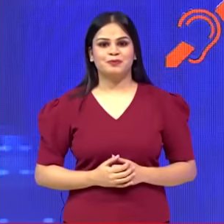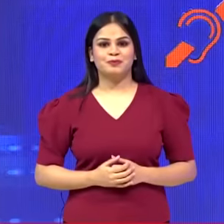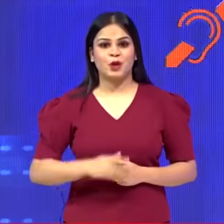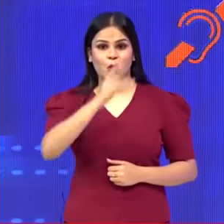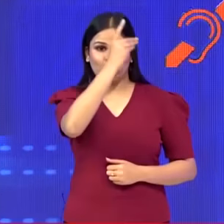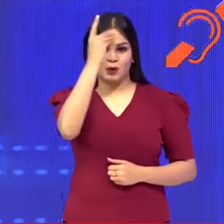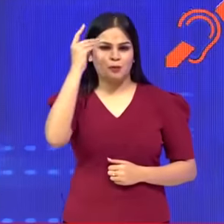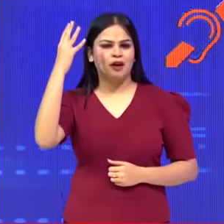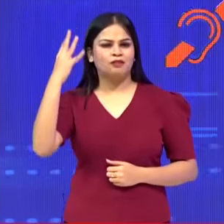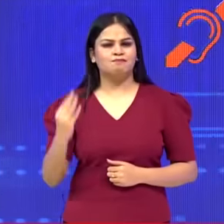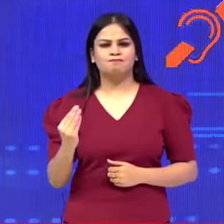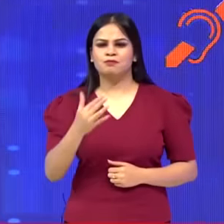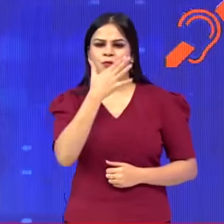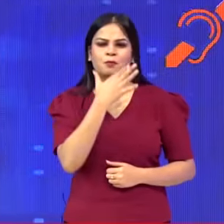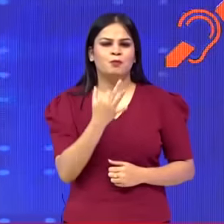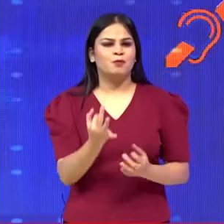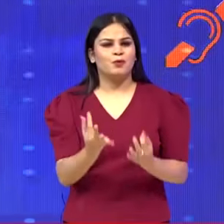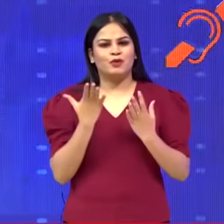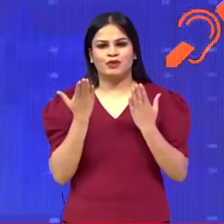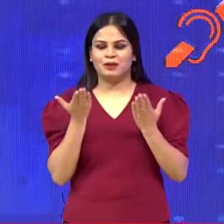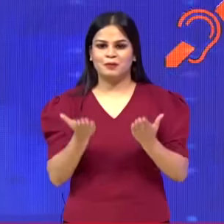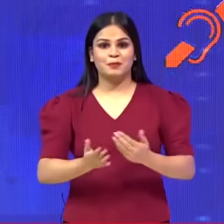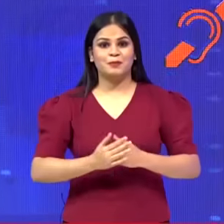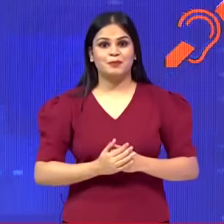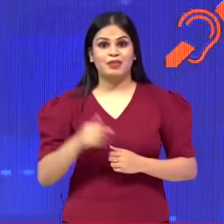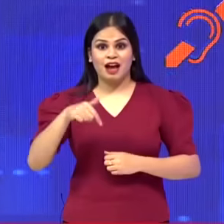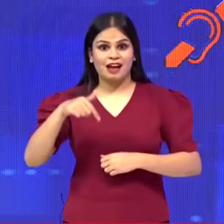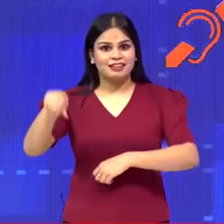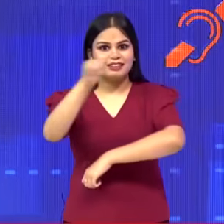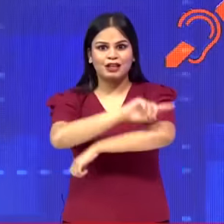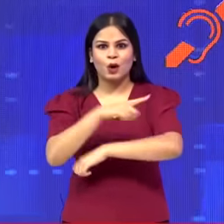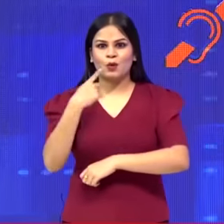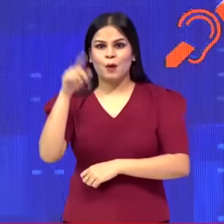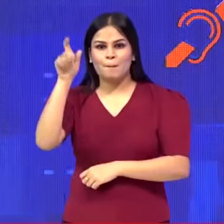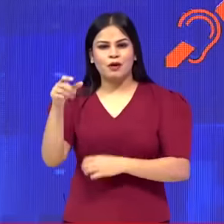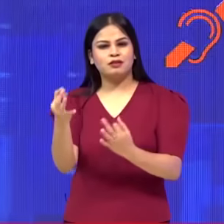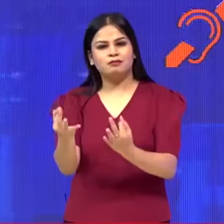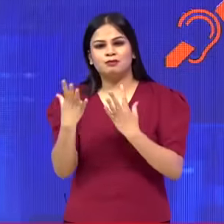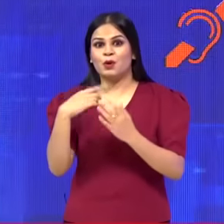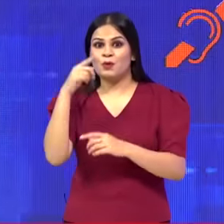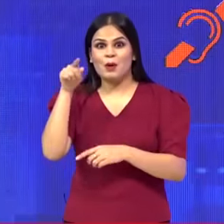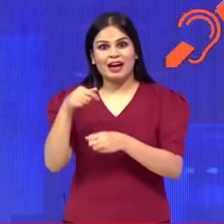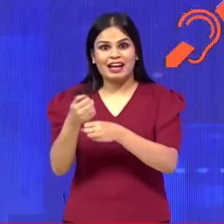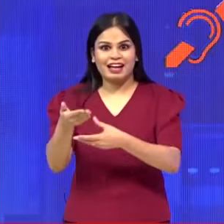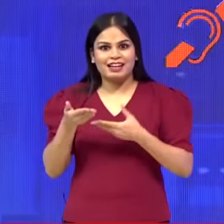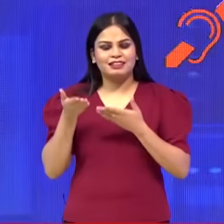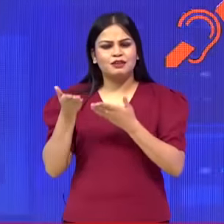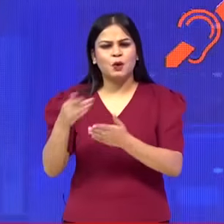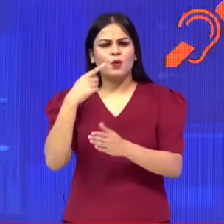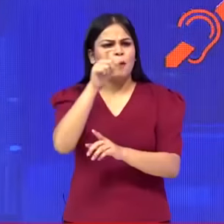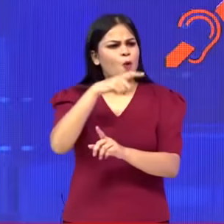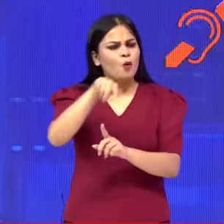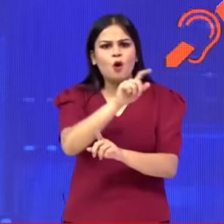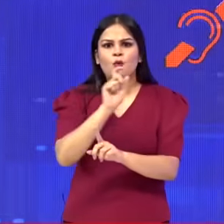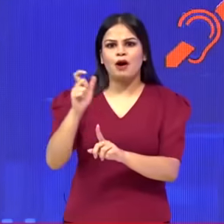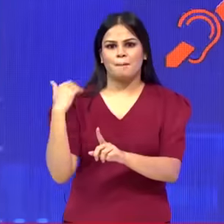दुबई की सुहानी शाम है और आज जो सुपरस्टार मेरा मेहमान है, किसी का भाई किसी